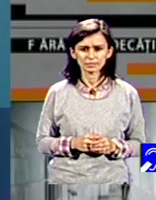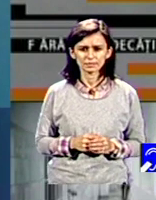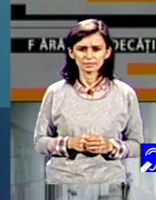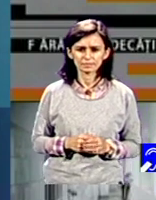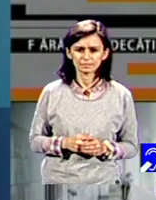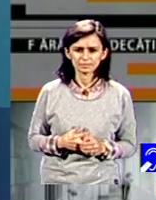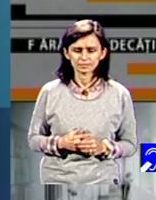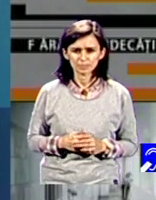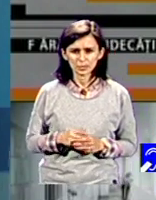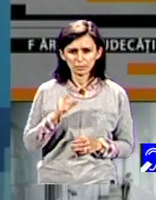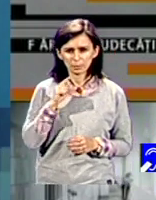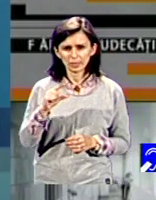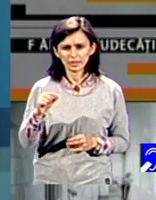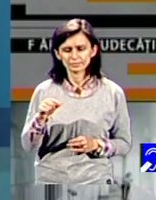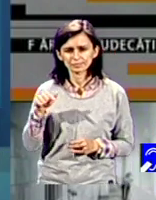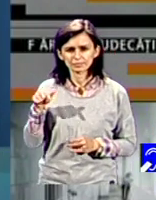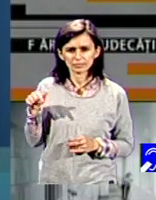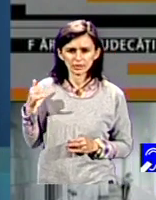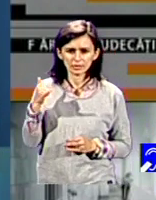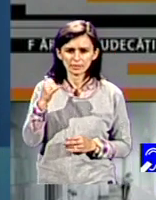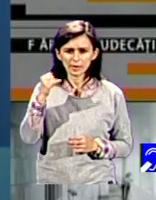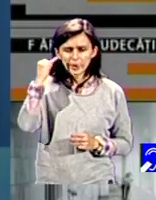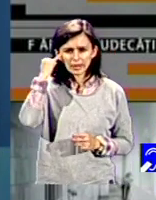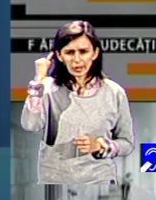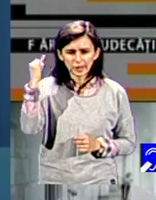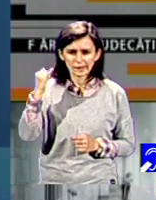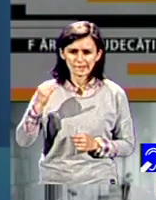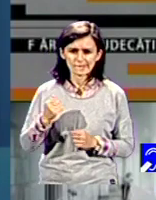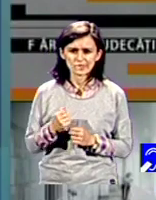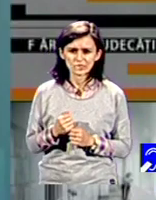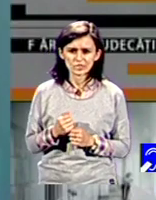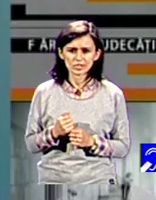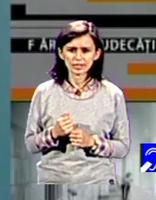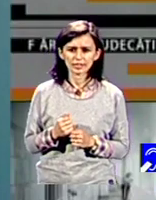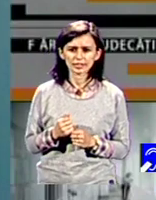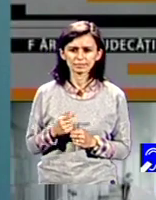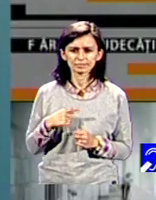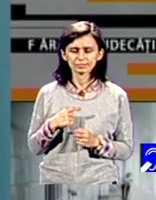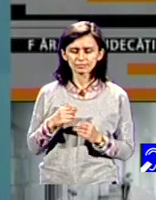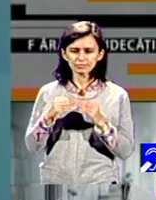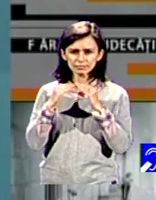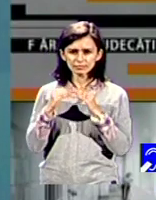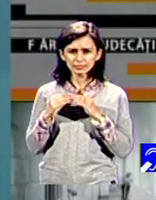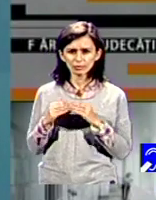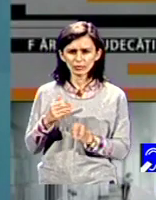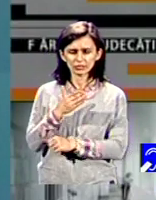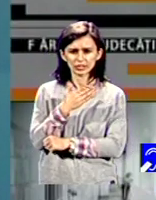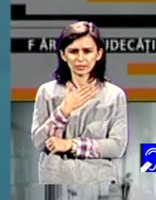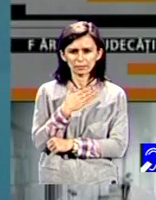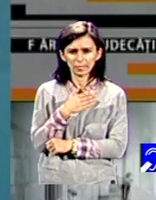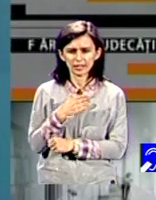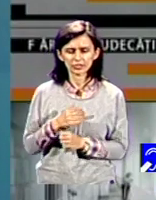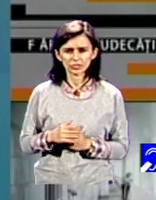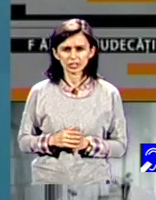această călătorie cu cu ideea de a targeta Național de a ajunge la un nivel național cât mai